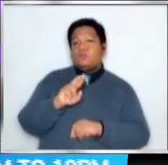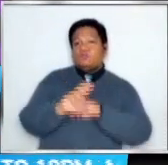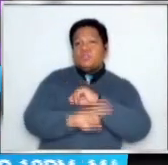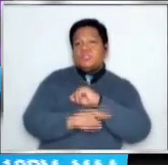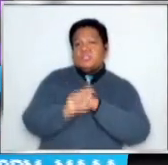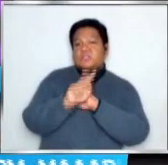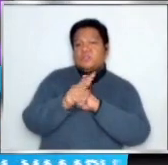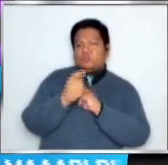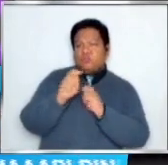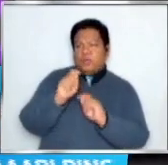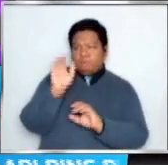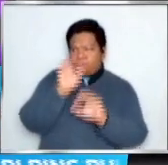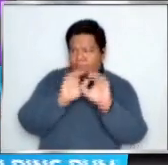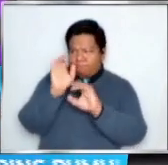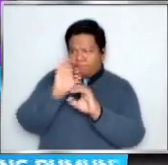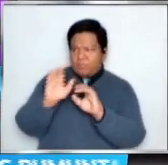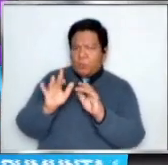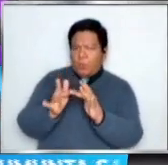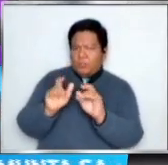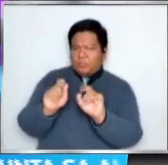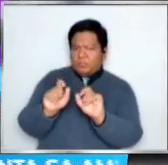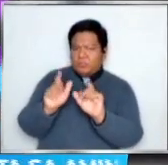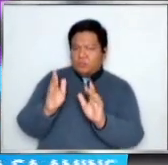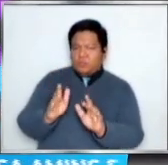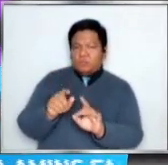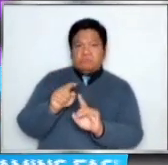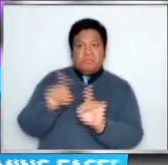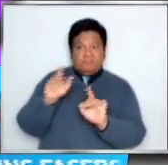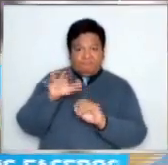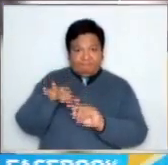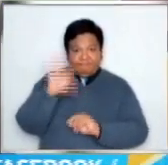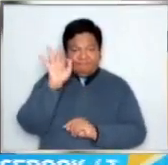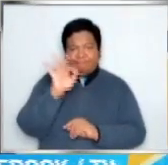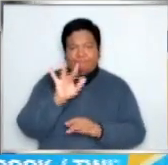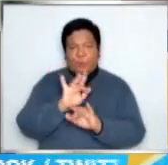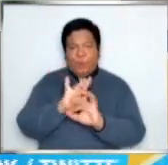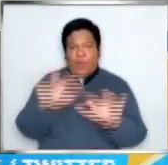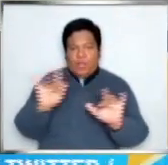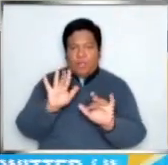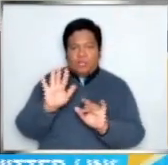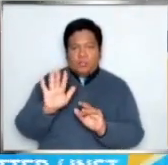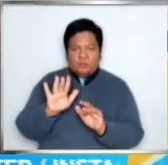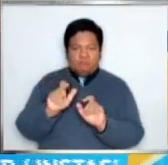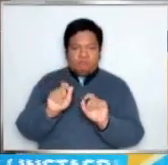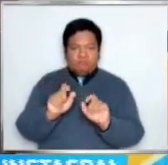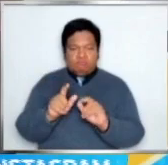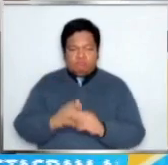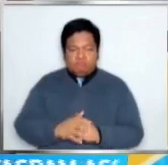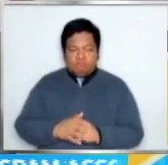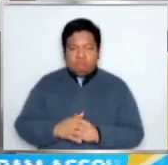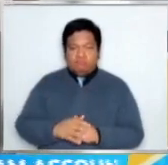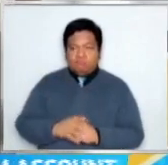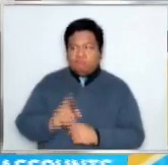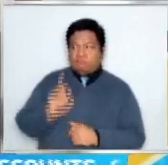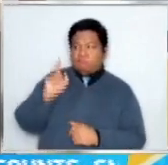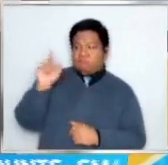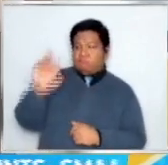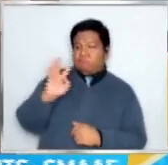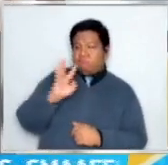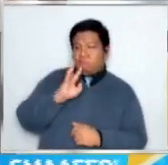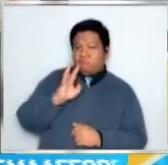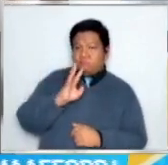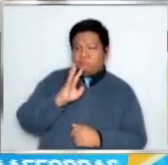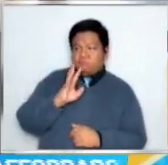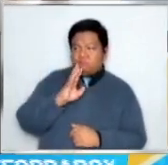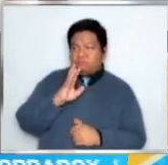i-search ang online seller, subalit hindi na makita ang kanyang profile. Kontak sa iyang igagaw sa kwan, ma'am, sa feeds, ma'am, kay dili na